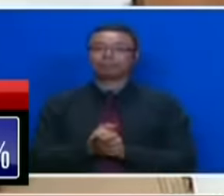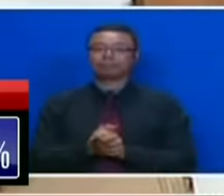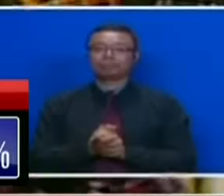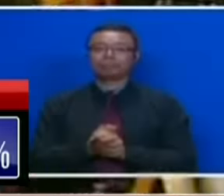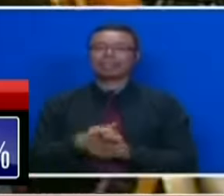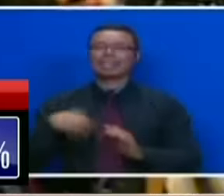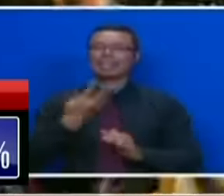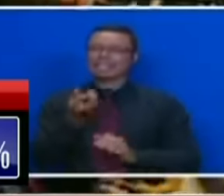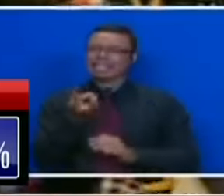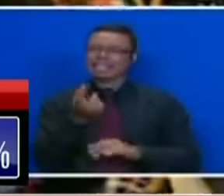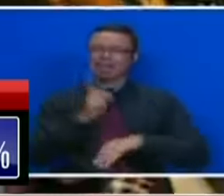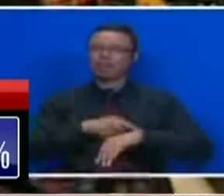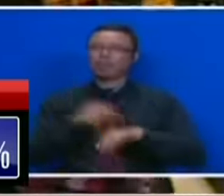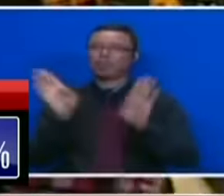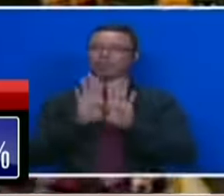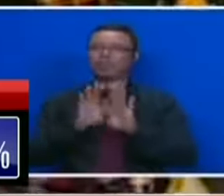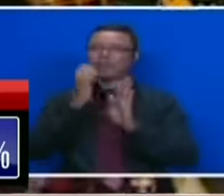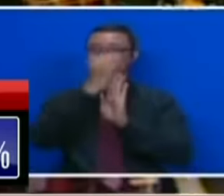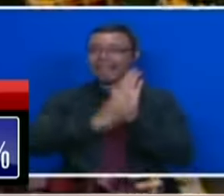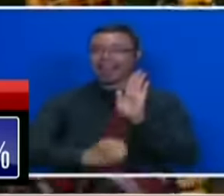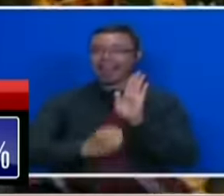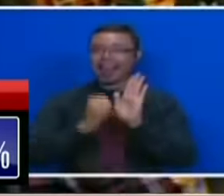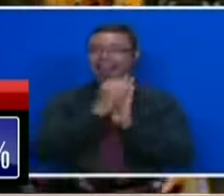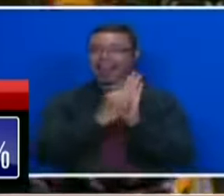Kita tinggal sedikit lagi menutup acara, jadi mohon tenang. Mohon